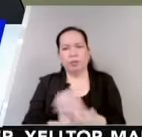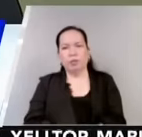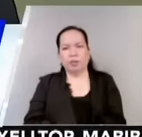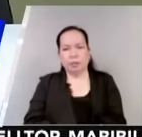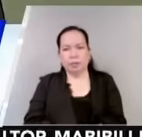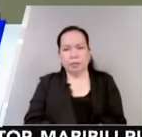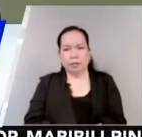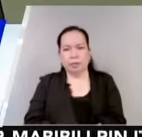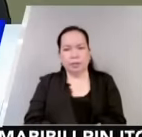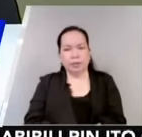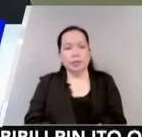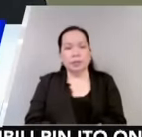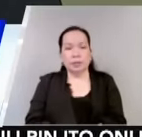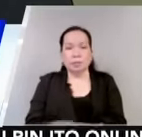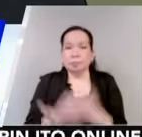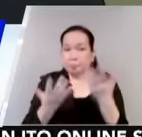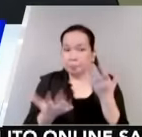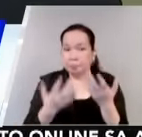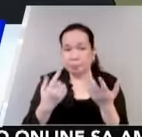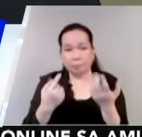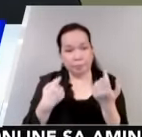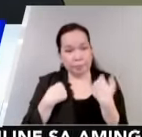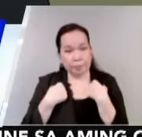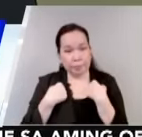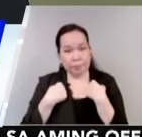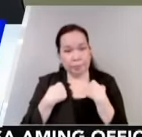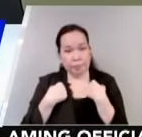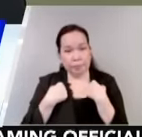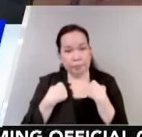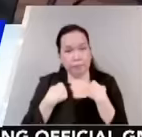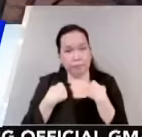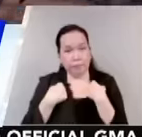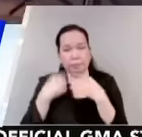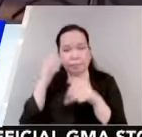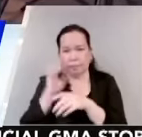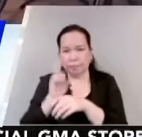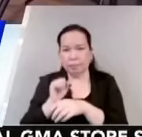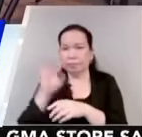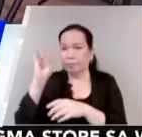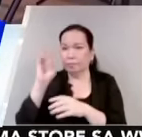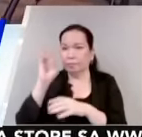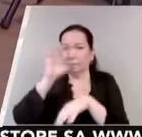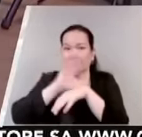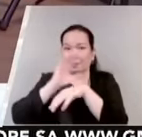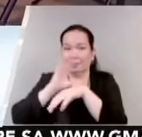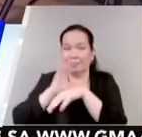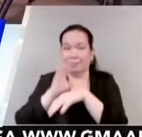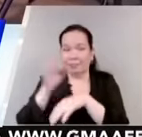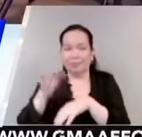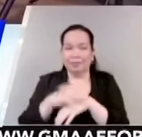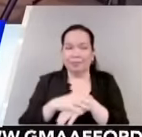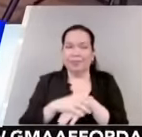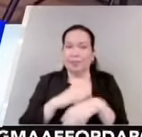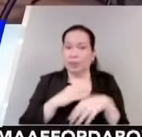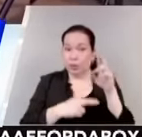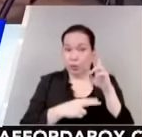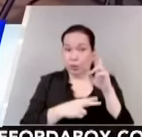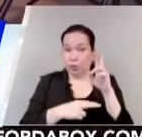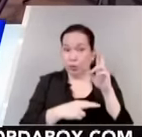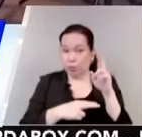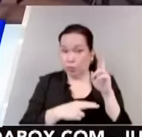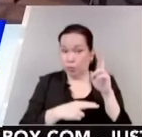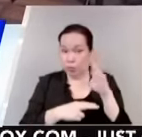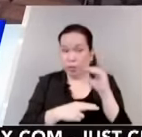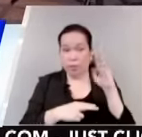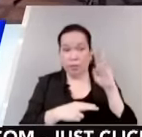to yung tradition namin na Seven Churches. Si Naruro Madrid at Bianca Umali sa isang farm out of